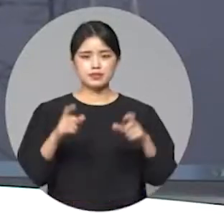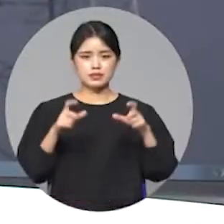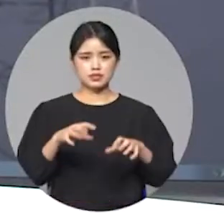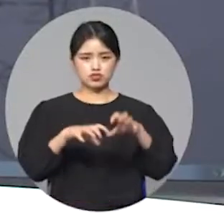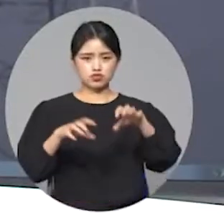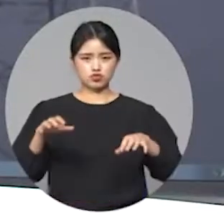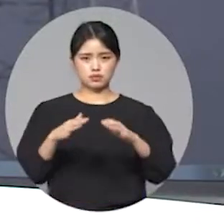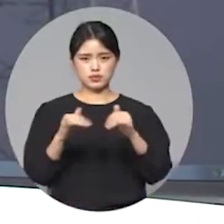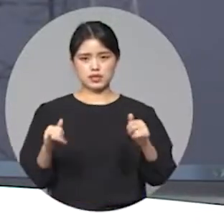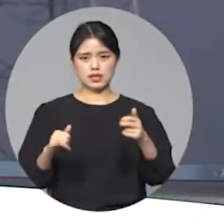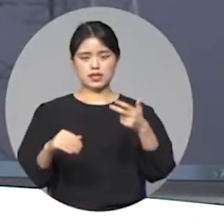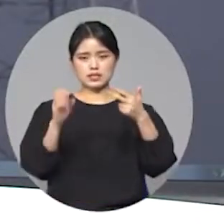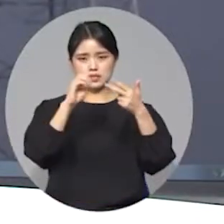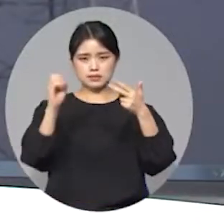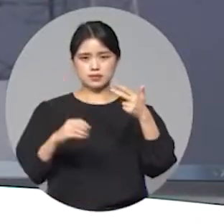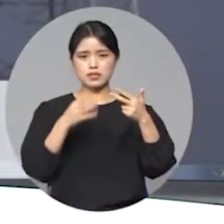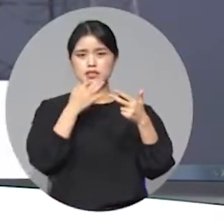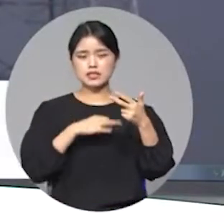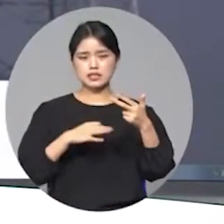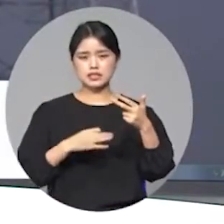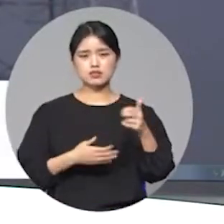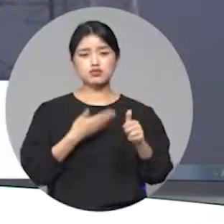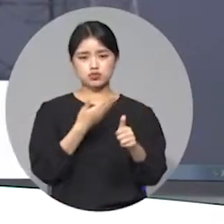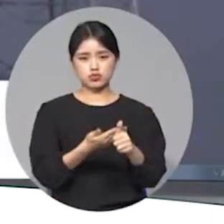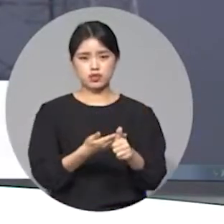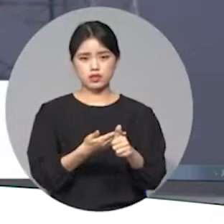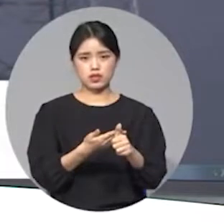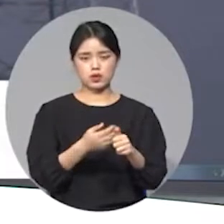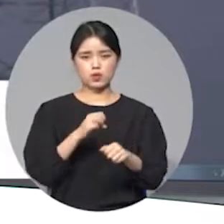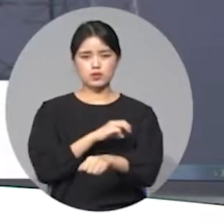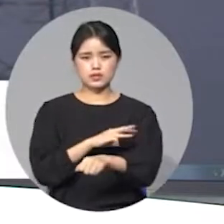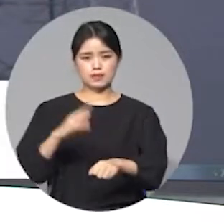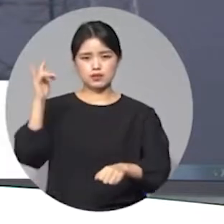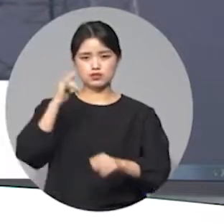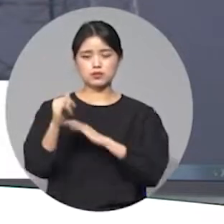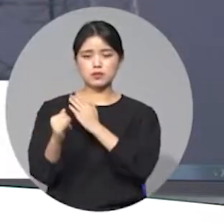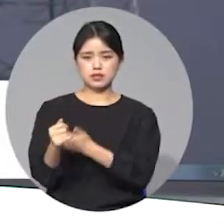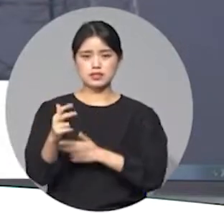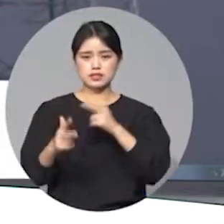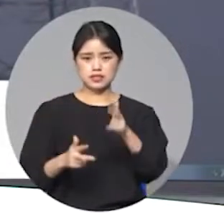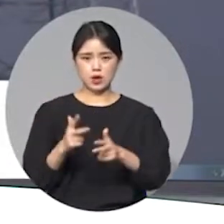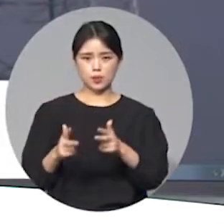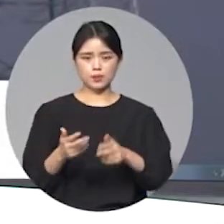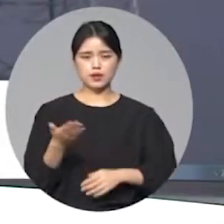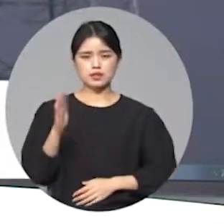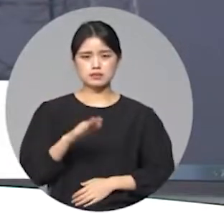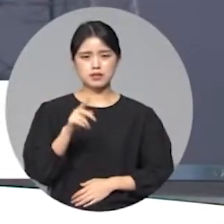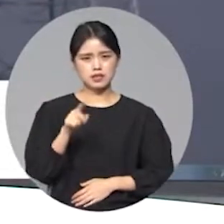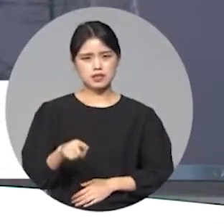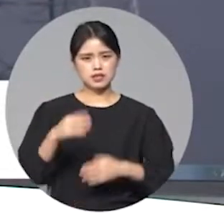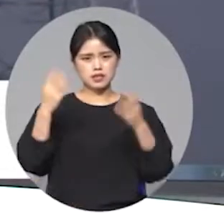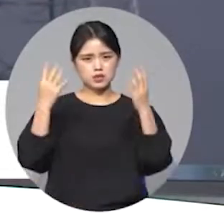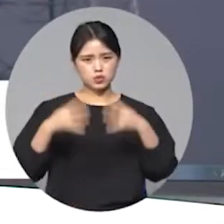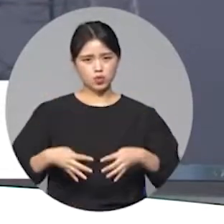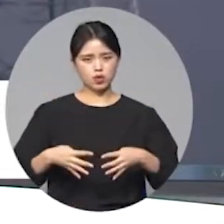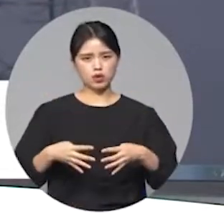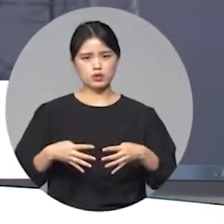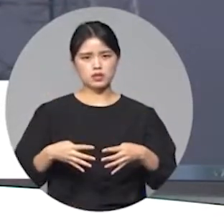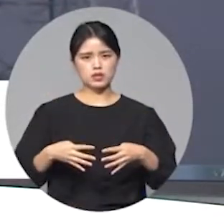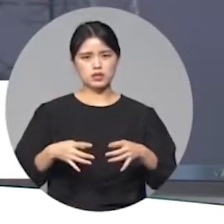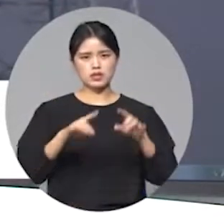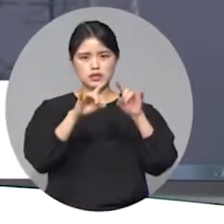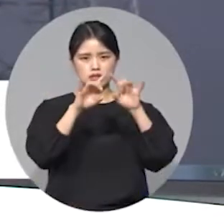지역 주민에게 7%의 수익을 보장해주겠다던 새만금 수상태양광 사업. 그런데 이 사업의 전제 조건인